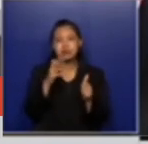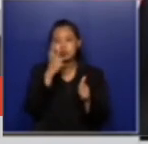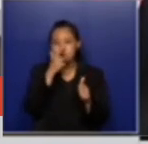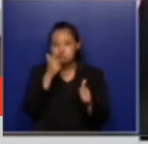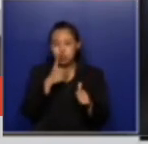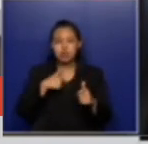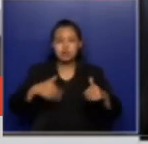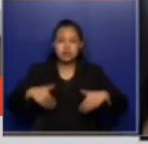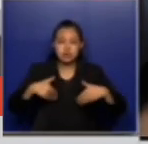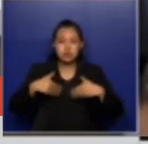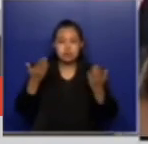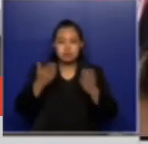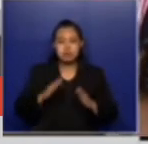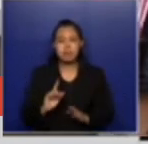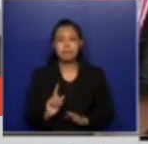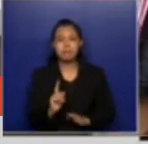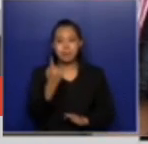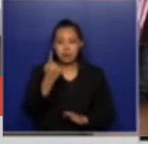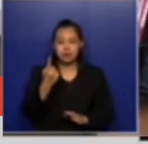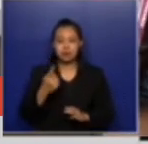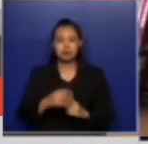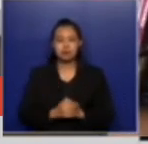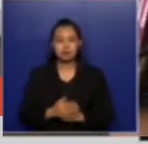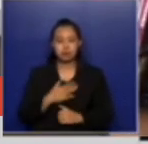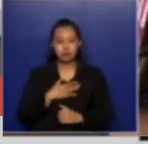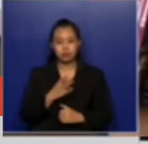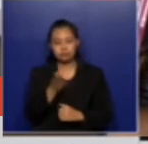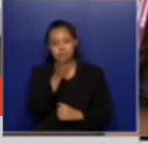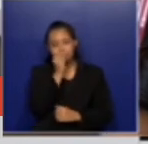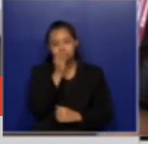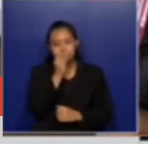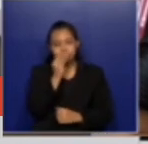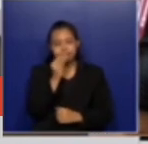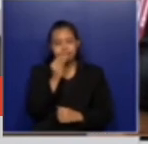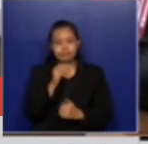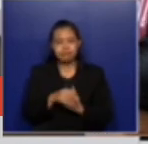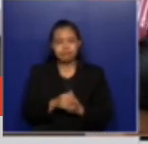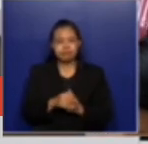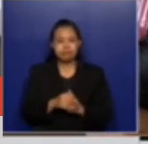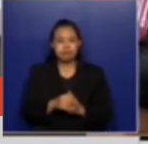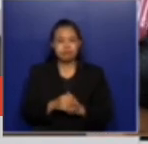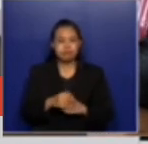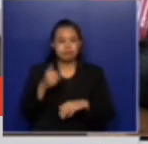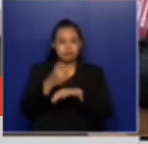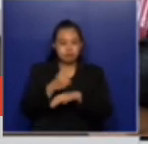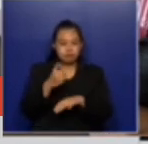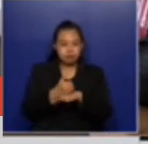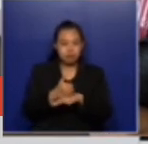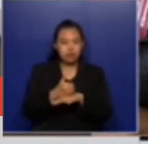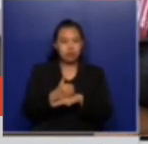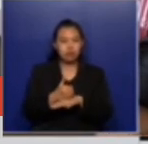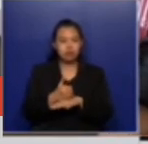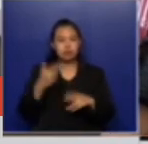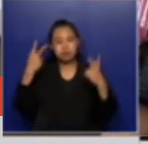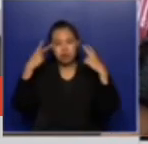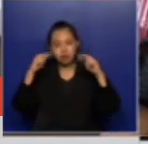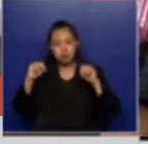Normal ไอ้ผมก็นั่งฟังลูกผมก็ถามว่านายกบอกว่าจะบริหารแบบ New Normal มันแปลว่าอะไร